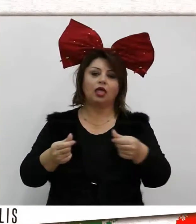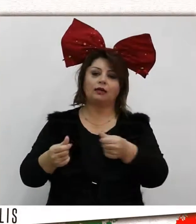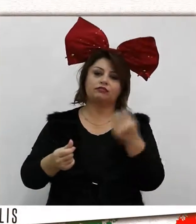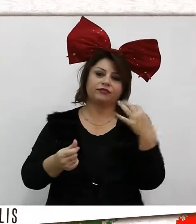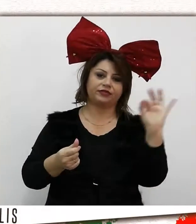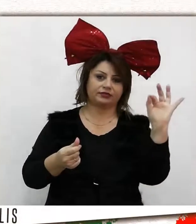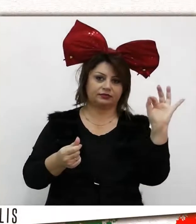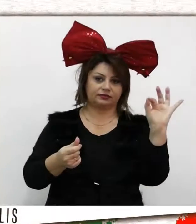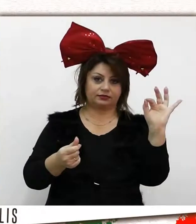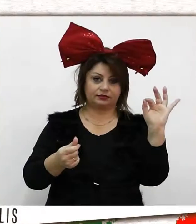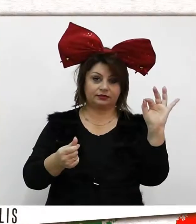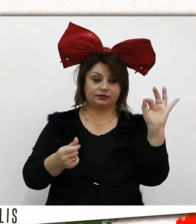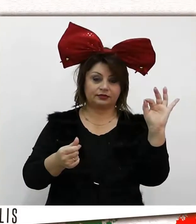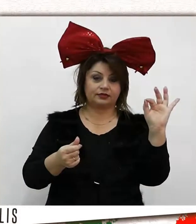bene.